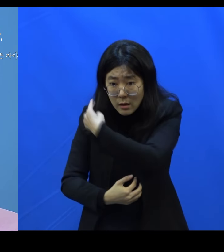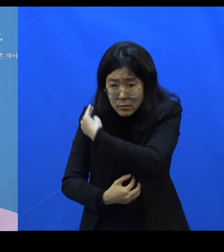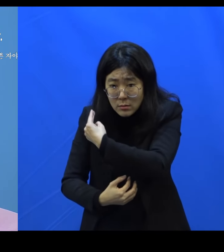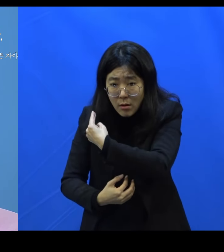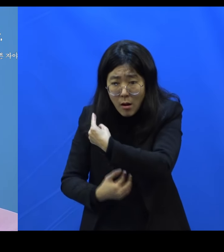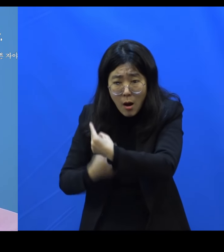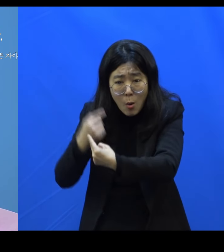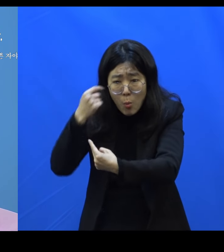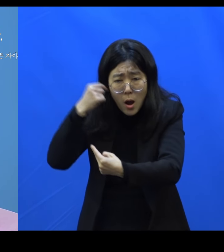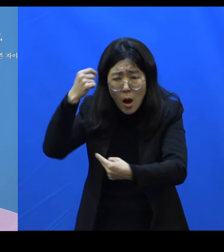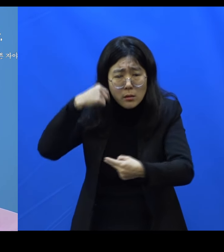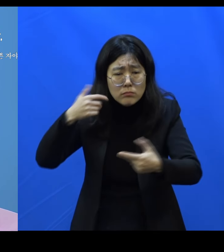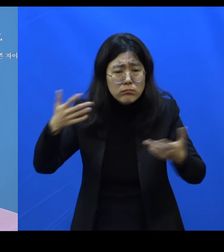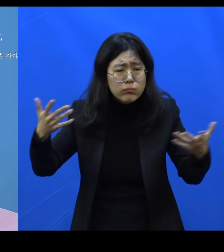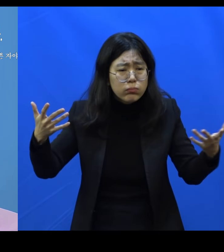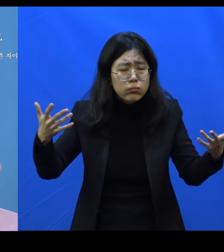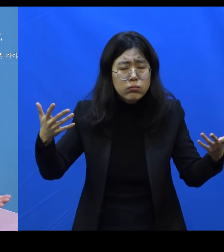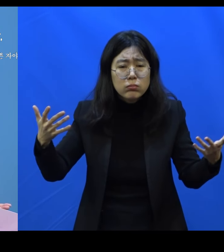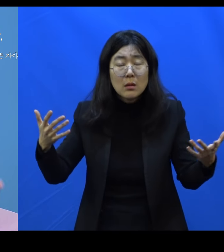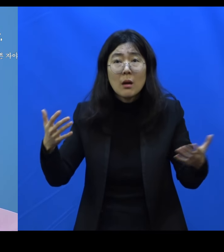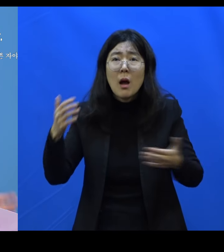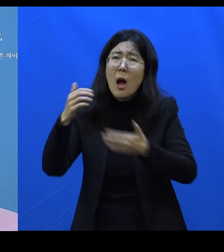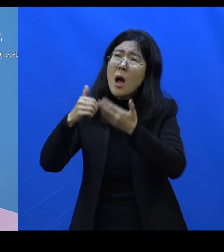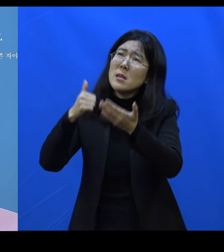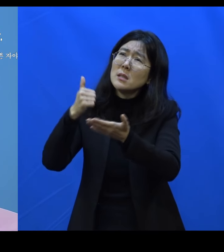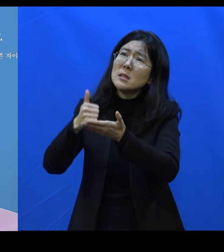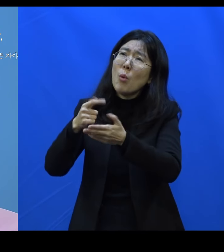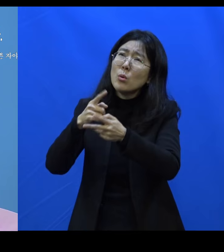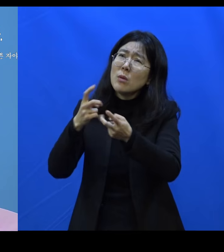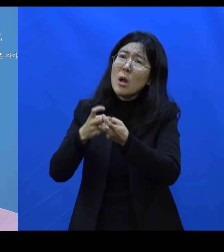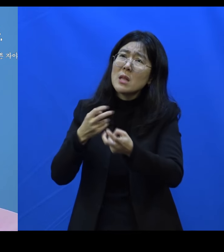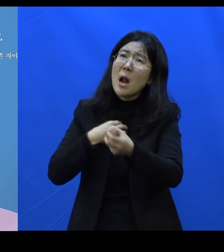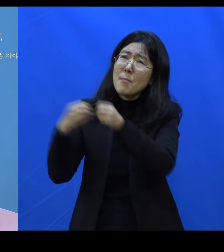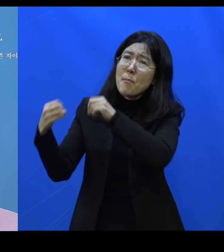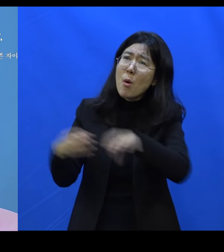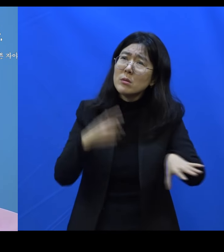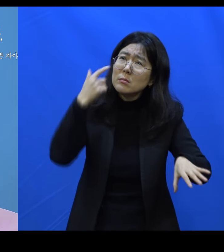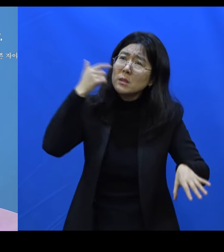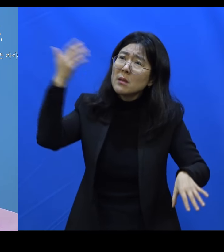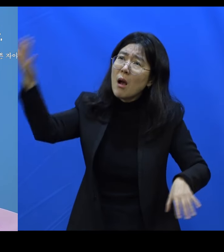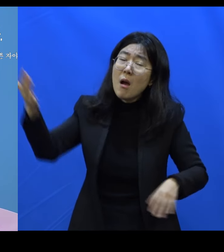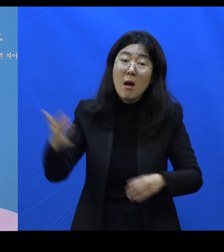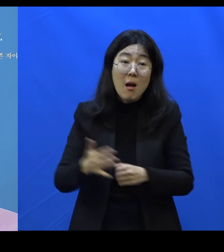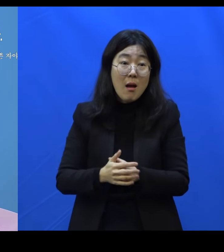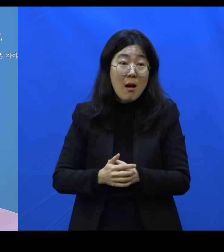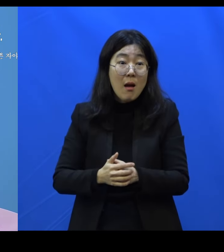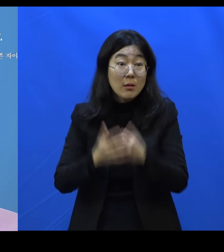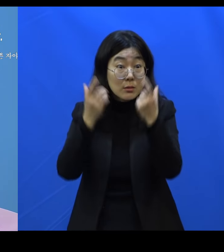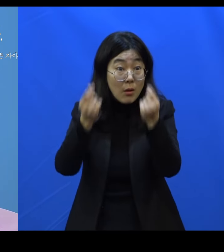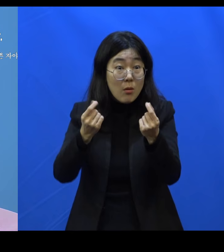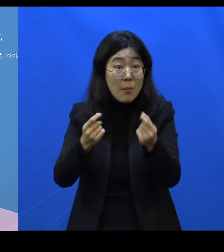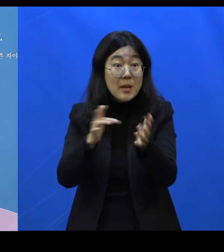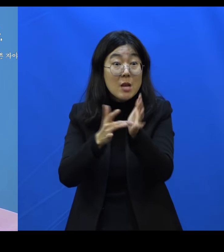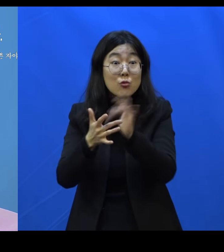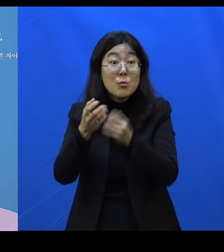그런 시가 있죠. 하나님 나를 어찌하여 버리셨나이까. 예수님이